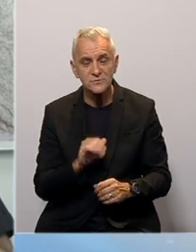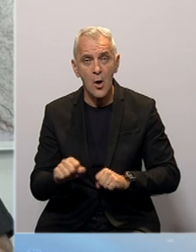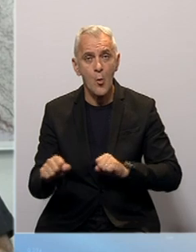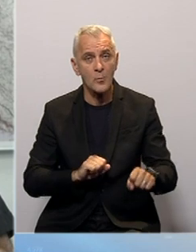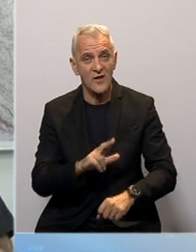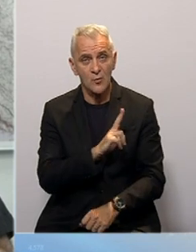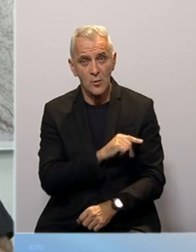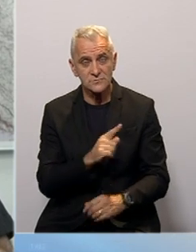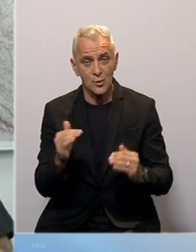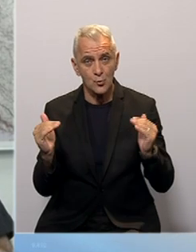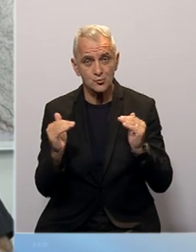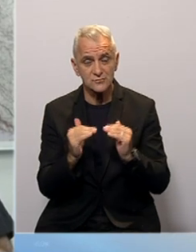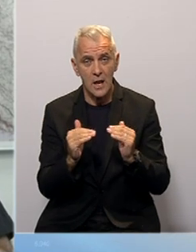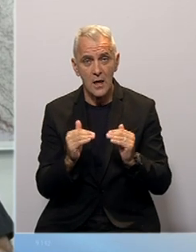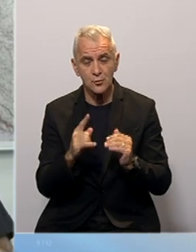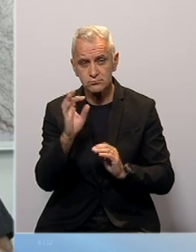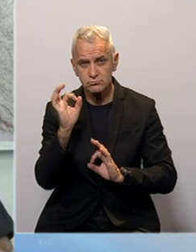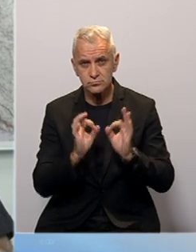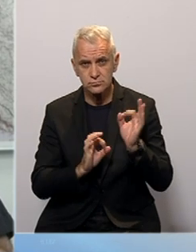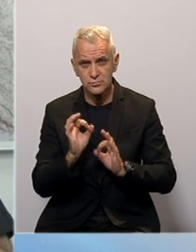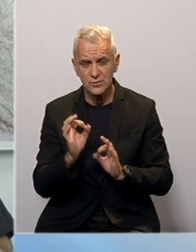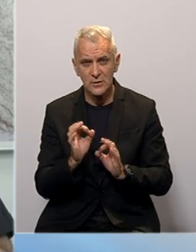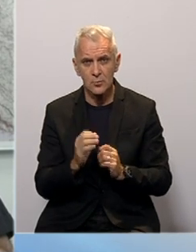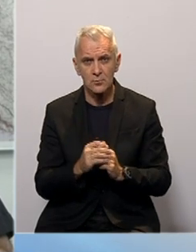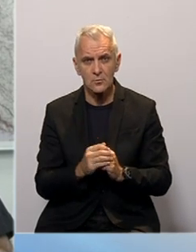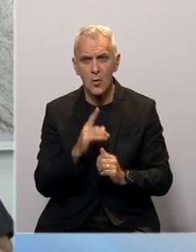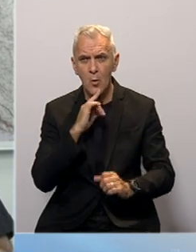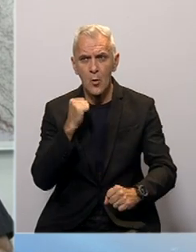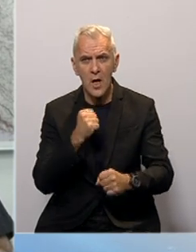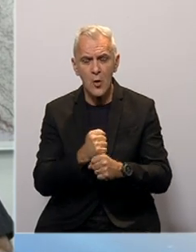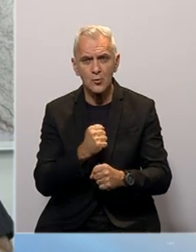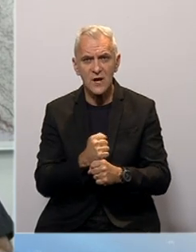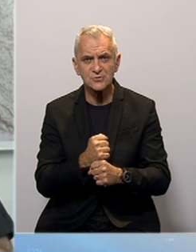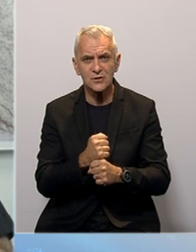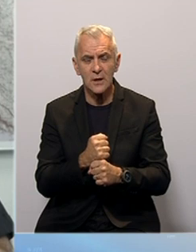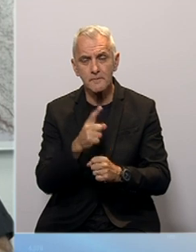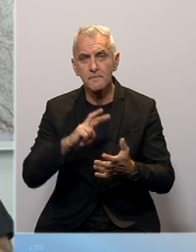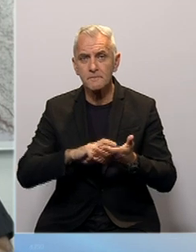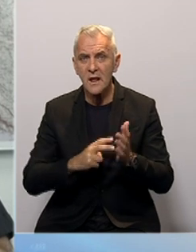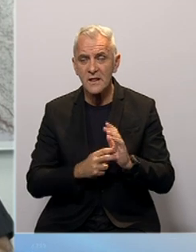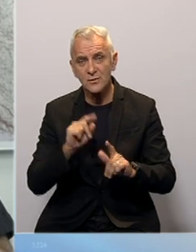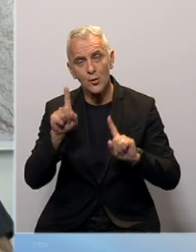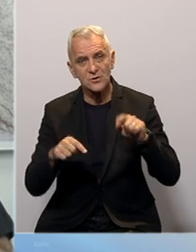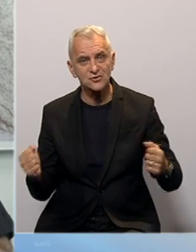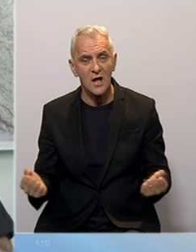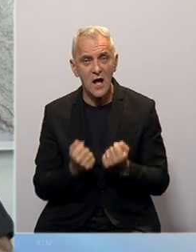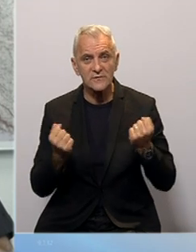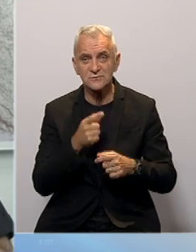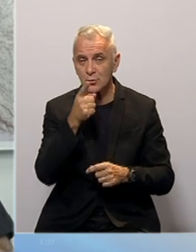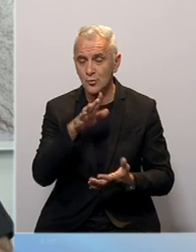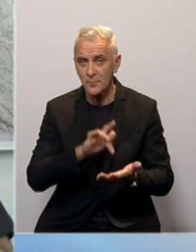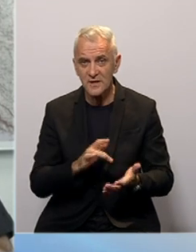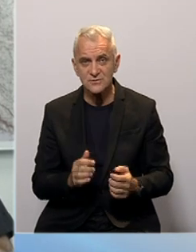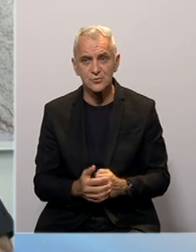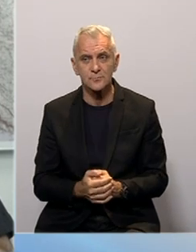policije će u skladu sa procjenom koja je urađena planirati određene aktivnosti znači, na tom